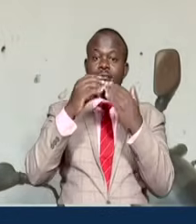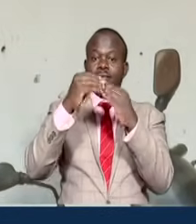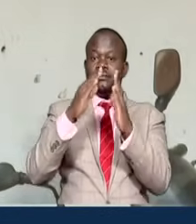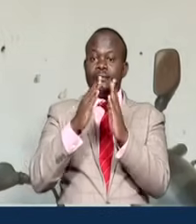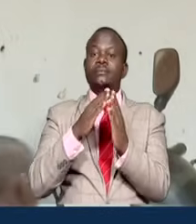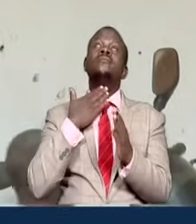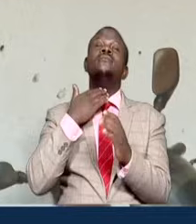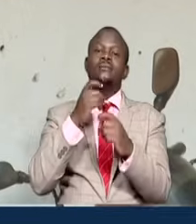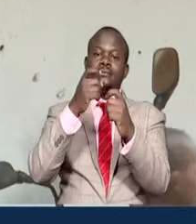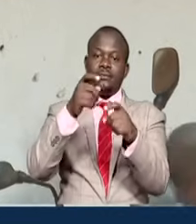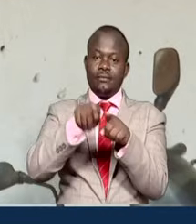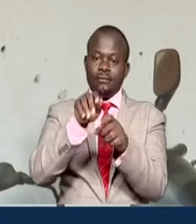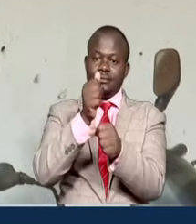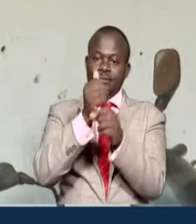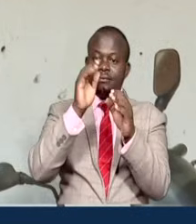bahembwa nk'abakozi ba leta.